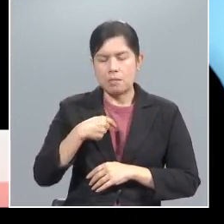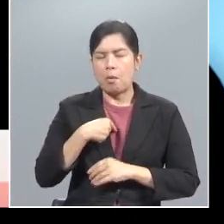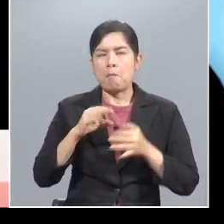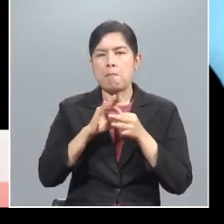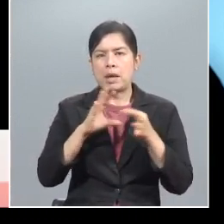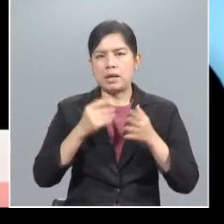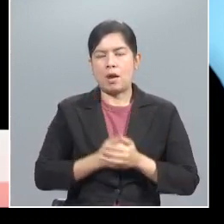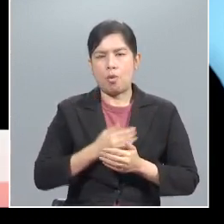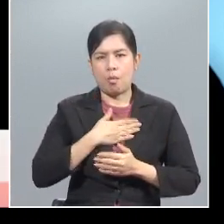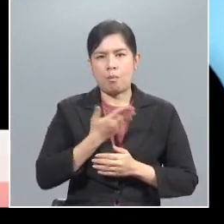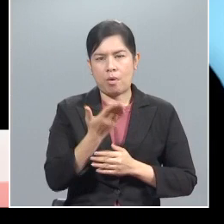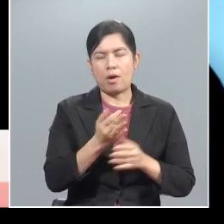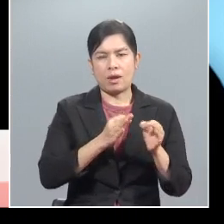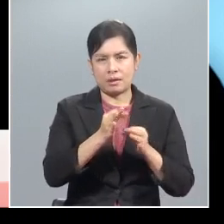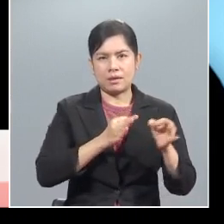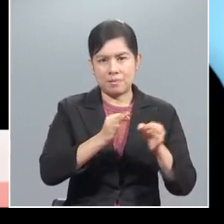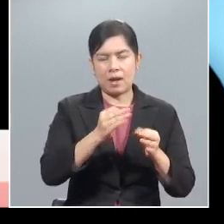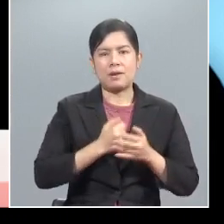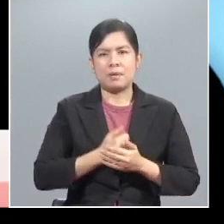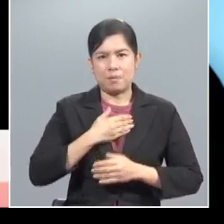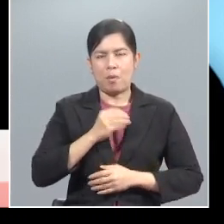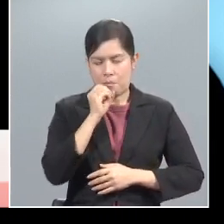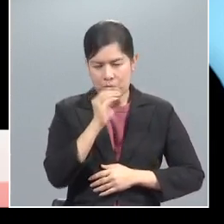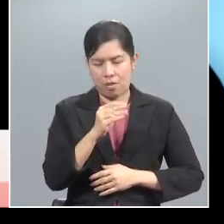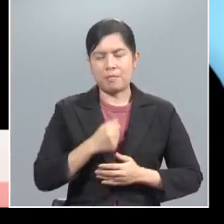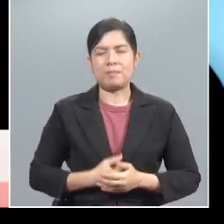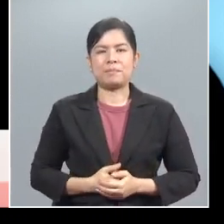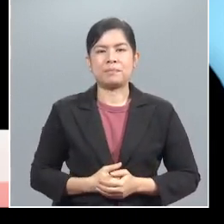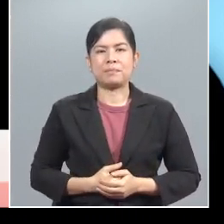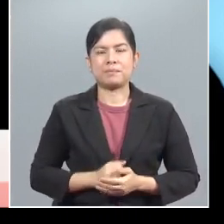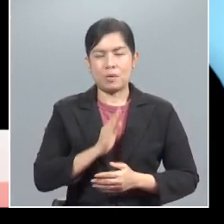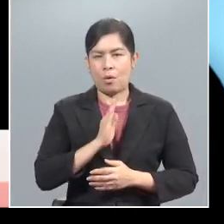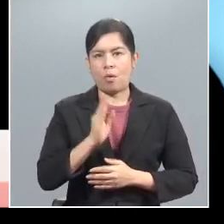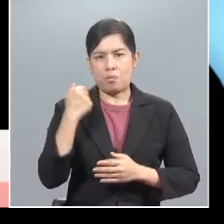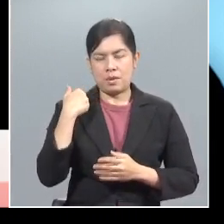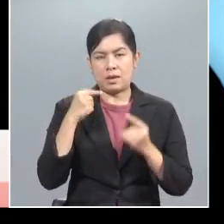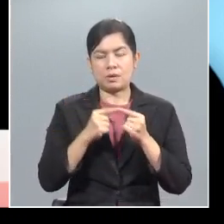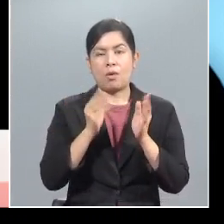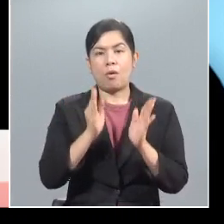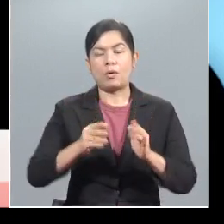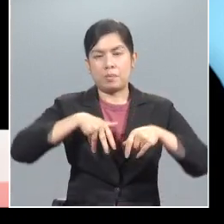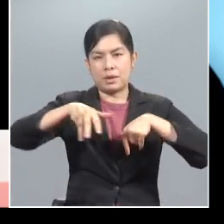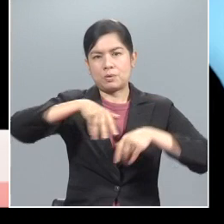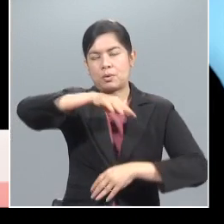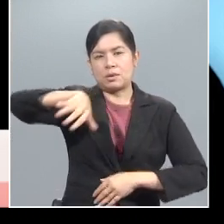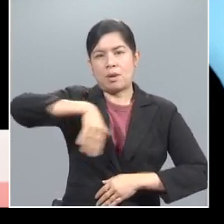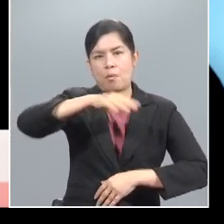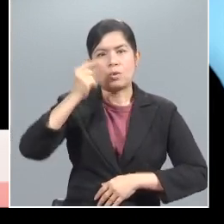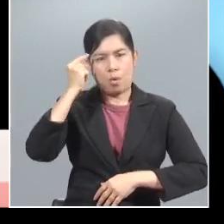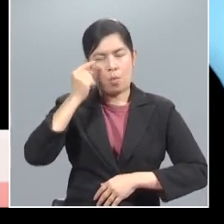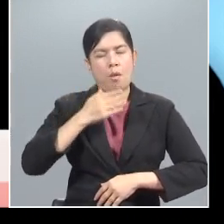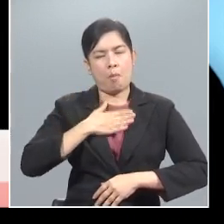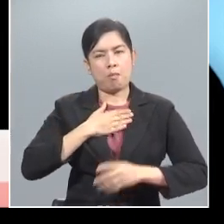ะกนี่และคือ คือคืืือคืือออ Cola คifterpจะไดเ